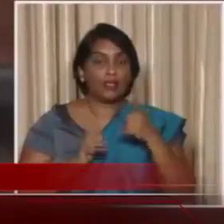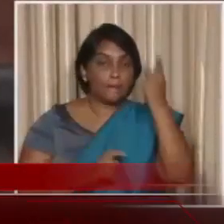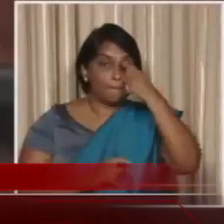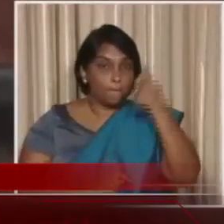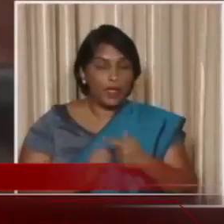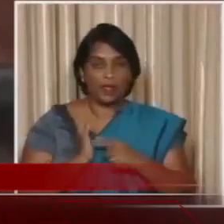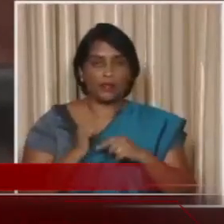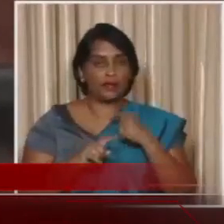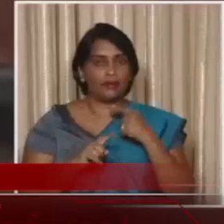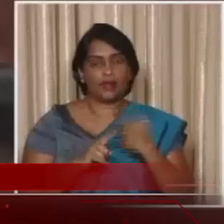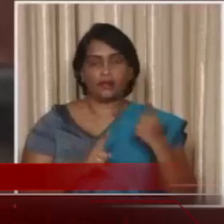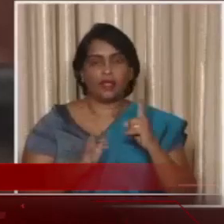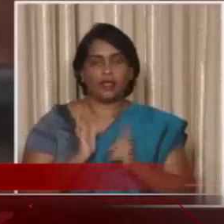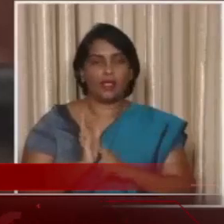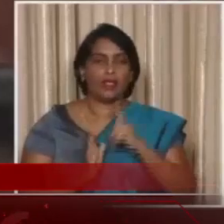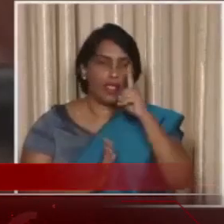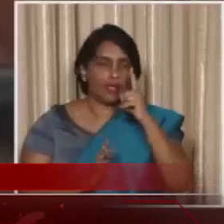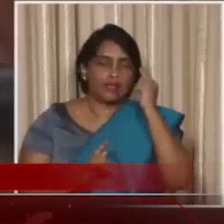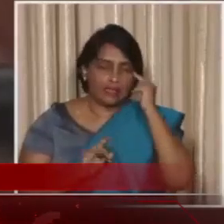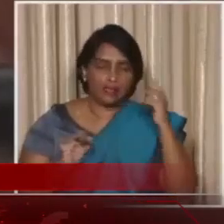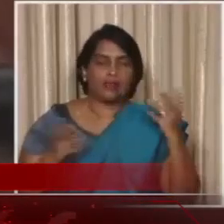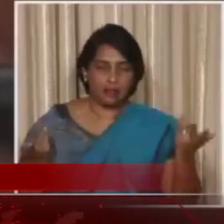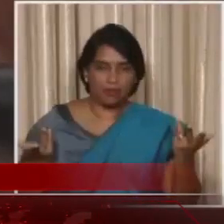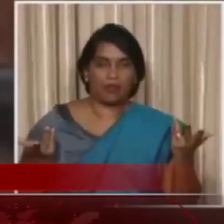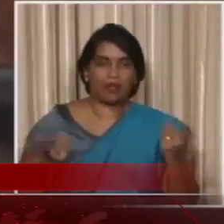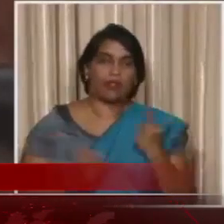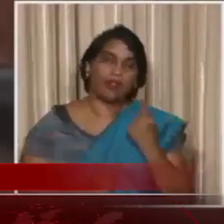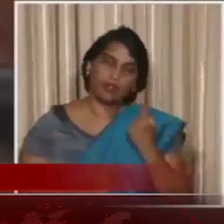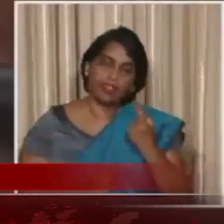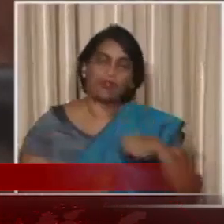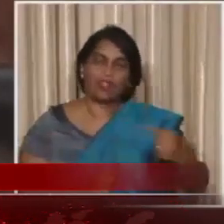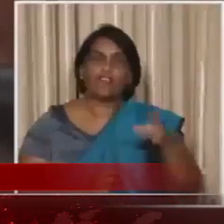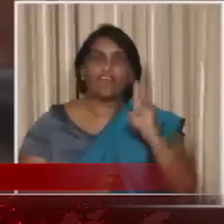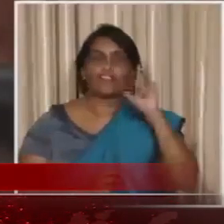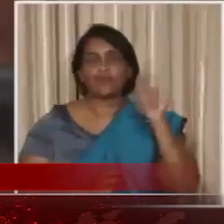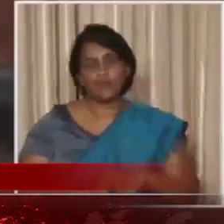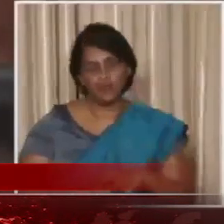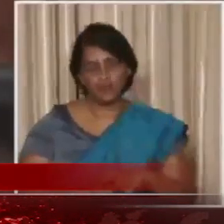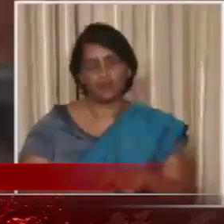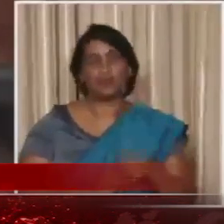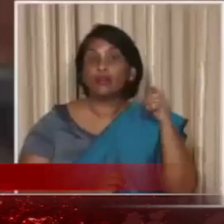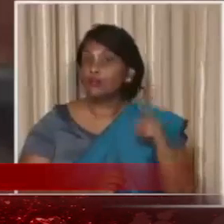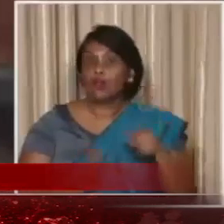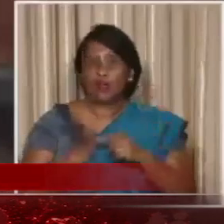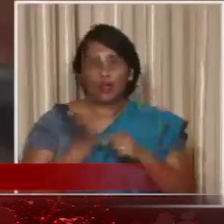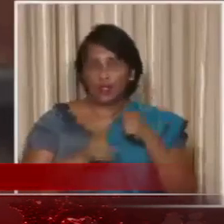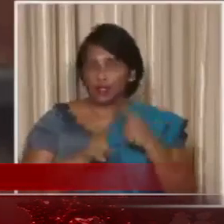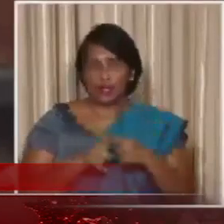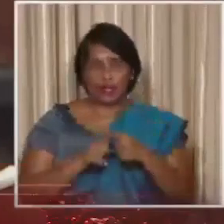නැත්තේ යාට ලක්ෂ හිතන්නවත් බෑනේ නේද? 1000 ගන්න බැලුවා දින 25 25000. එතකොට එයාට බද්ද වදින්නේ